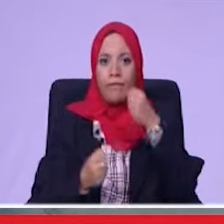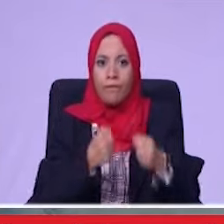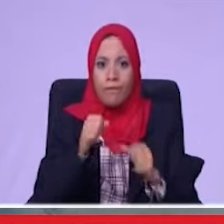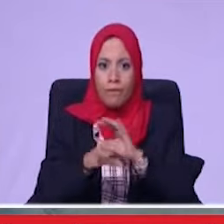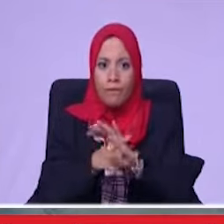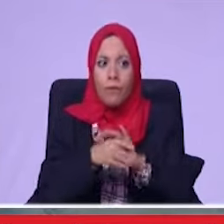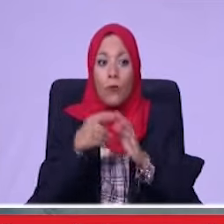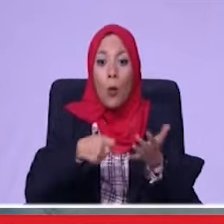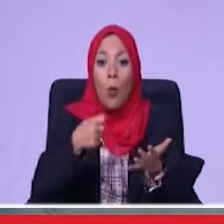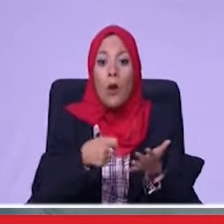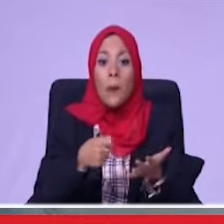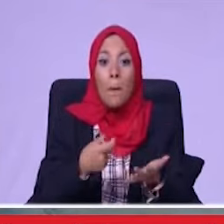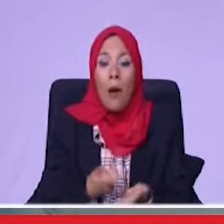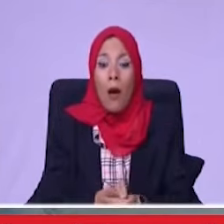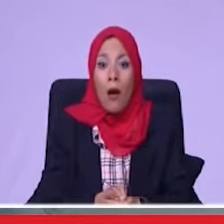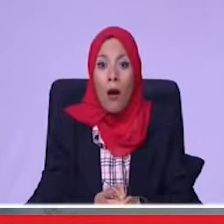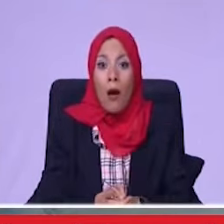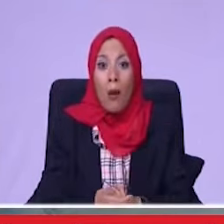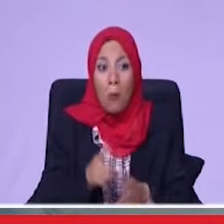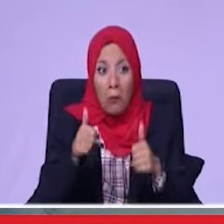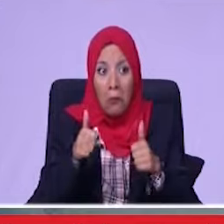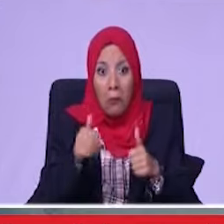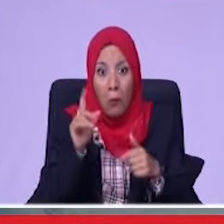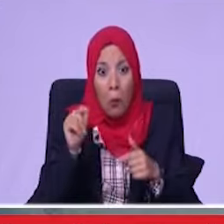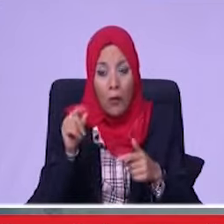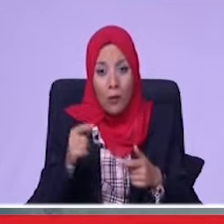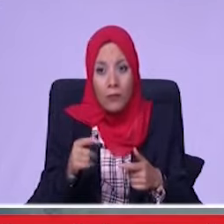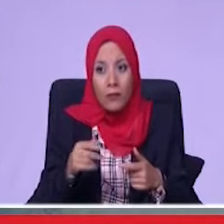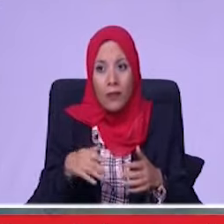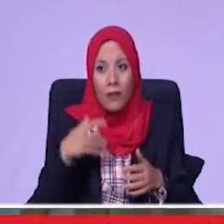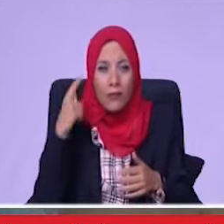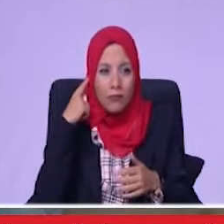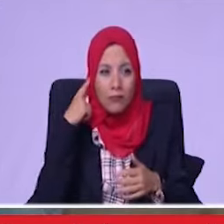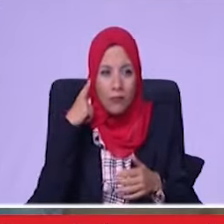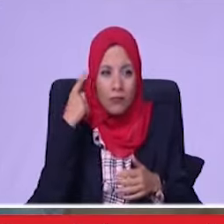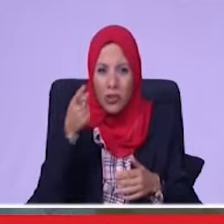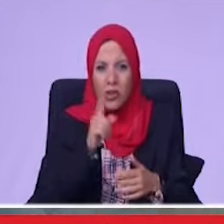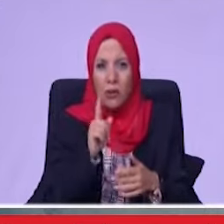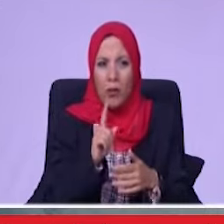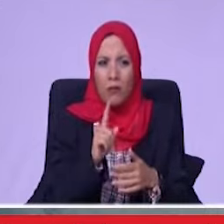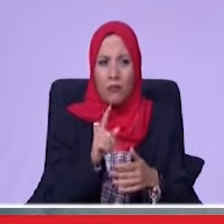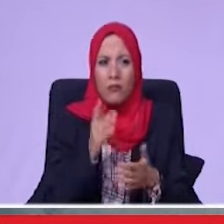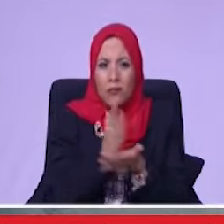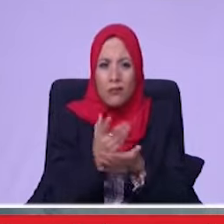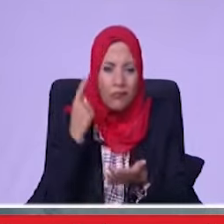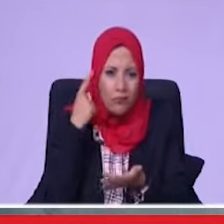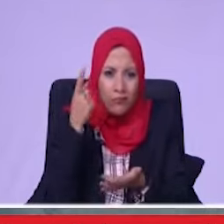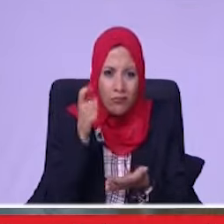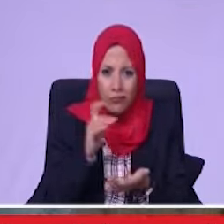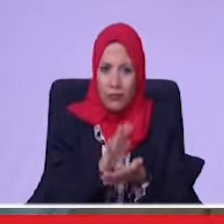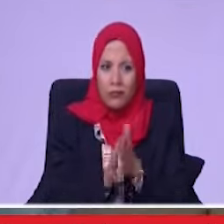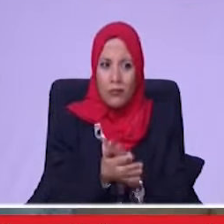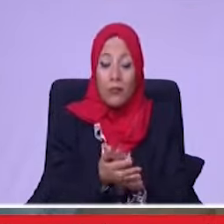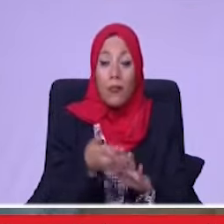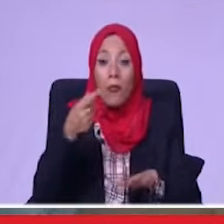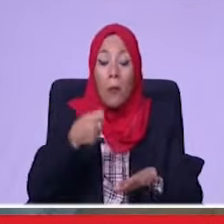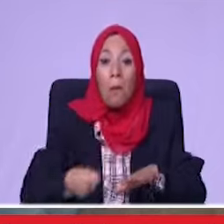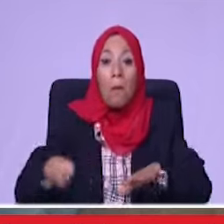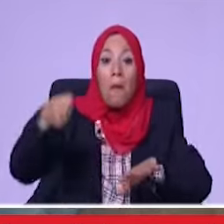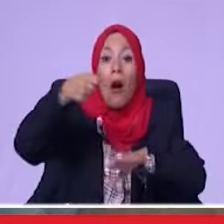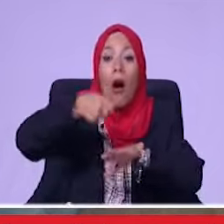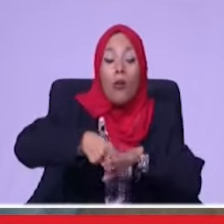محاسبه. فطبعا المكن اثر على ودانه. في مكن يعني على الضعف اللي عنده